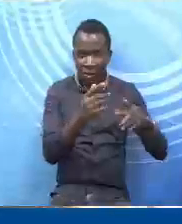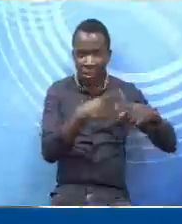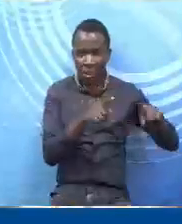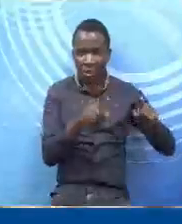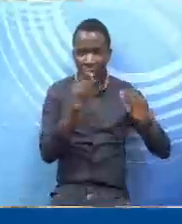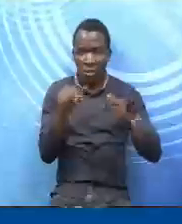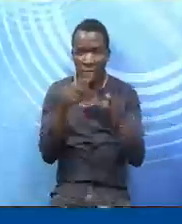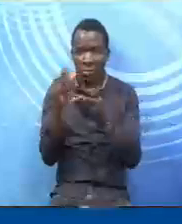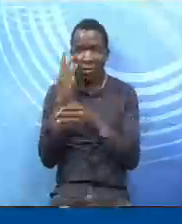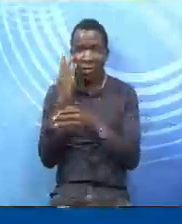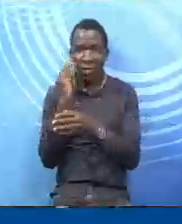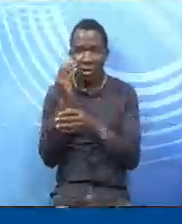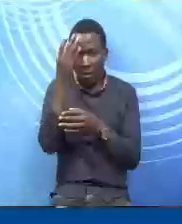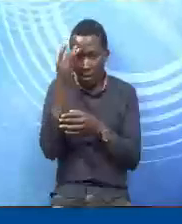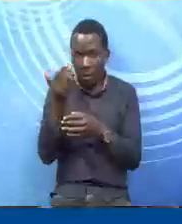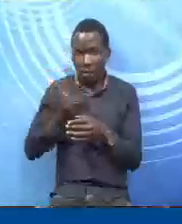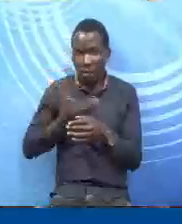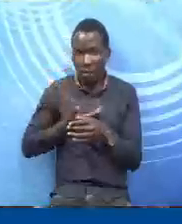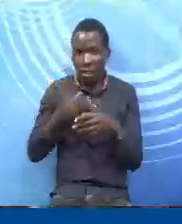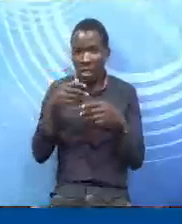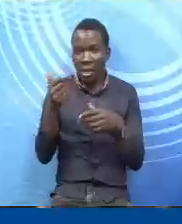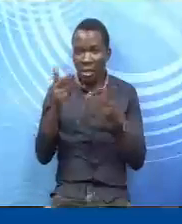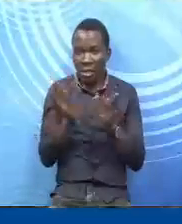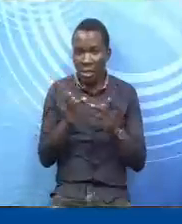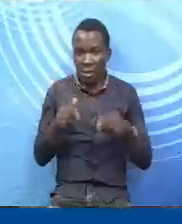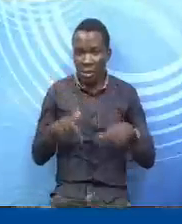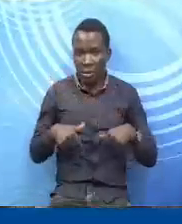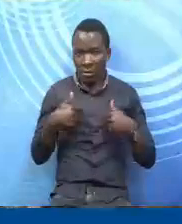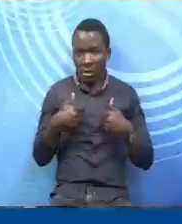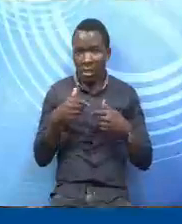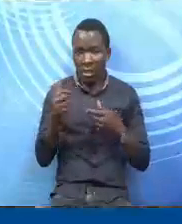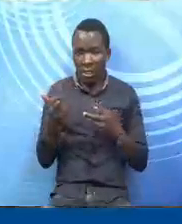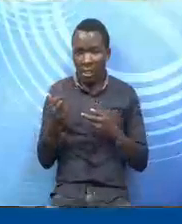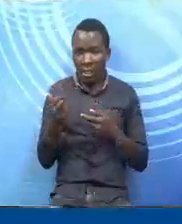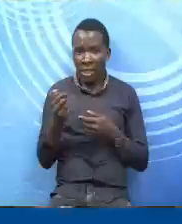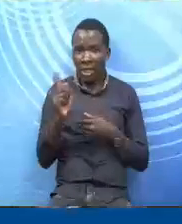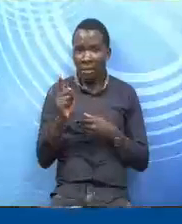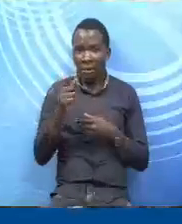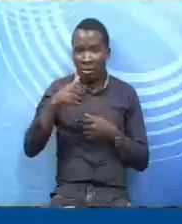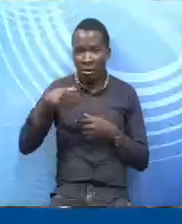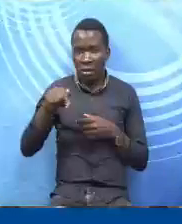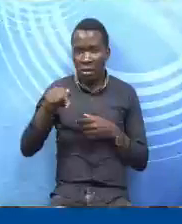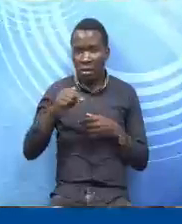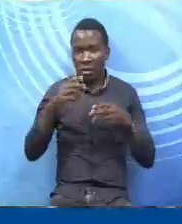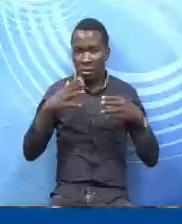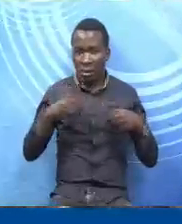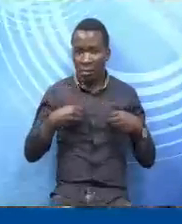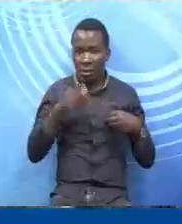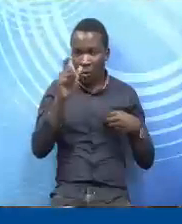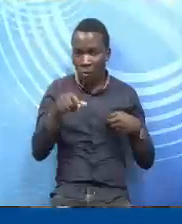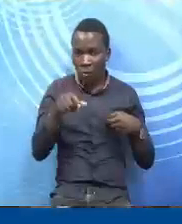cyane ko afite ahandi aba ntabwo ari aho yararambirije ni ikindi ntabwo natwe ahubwo twemera ko ari umuturage udafite